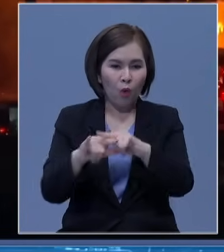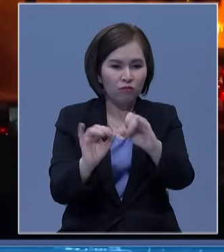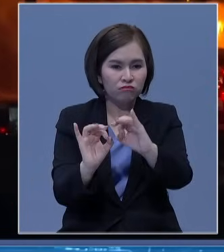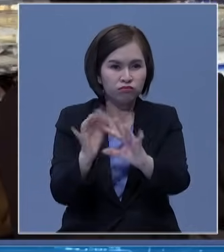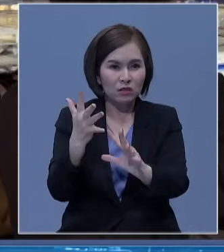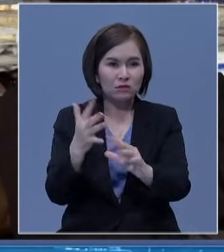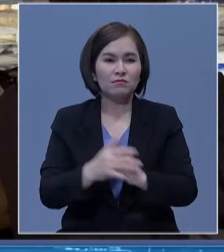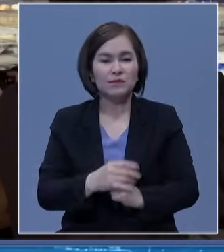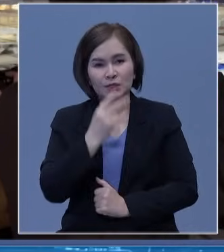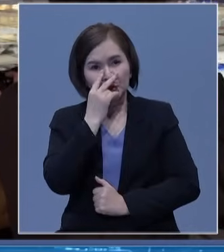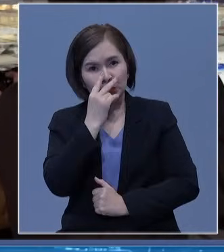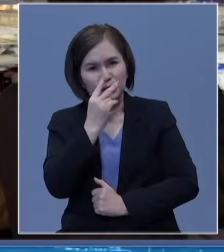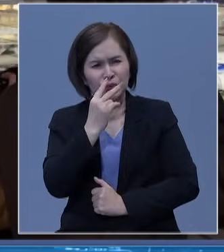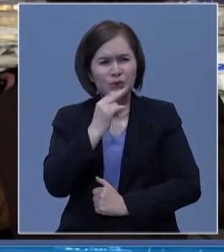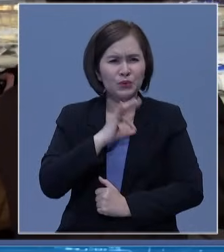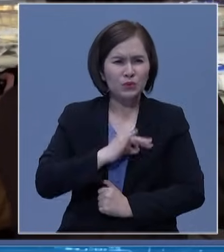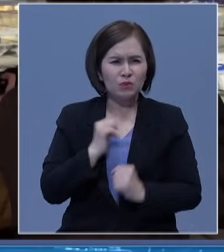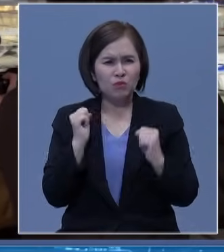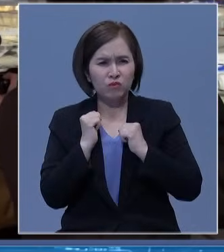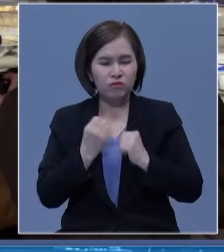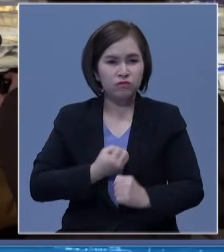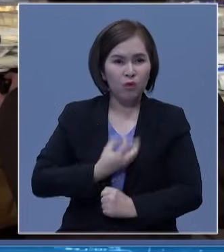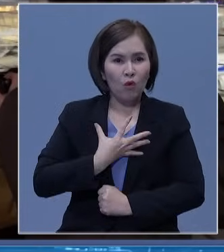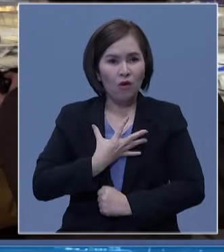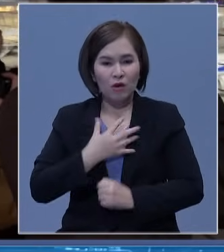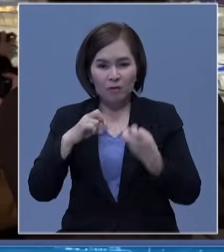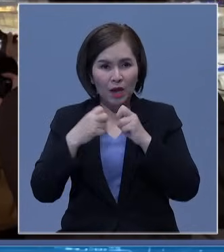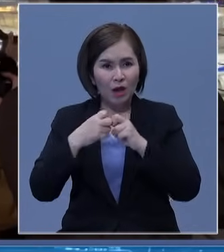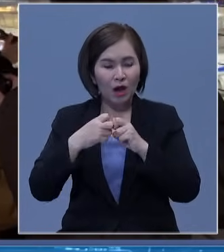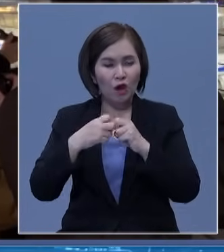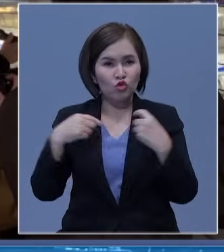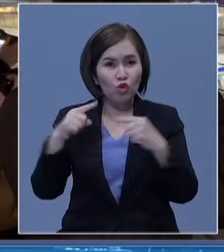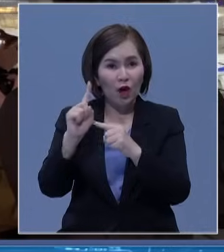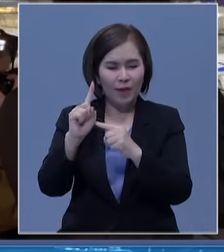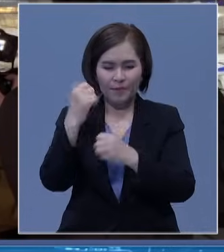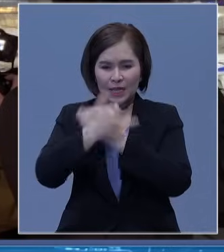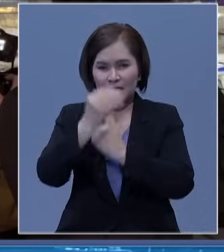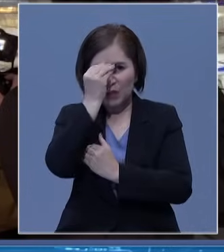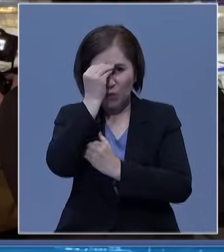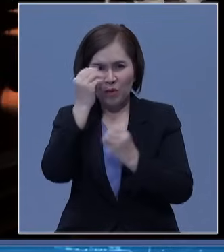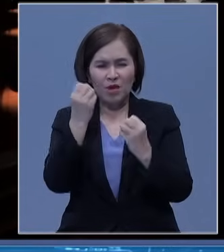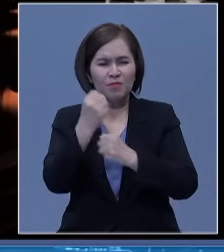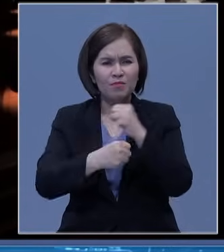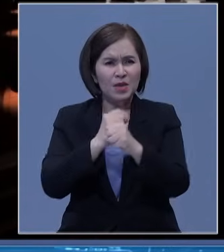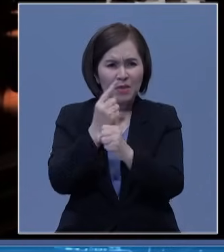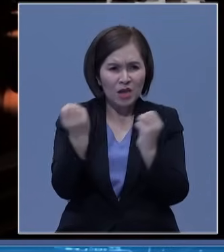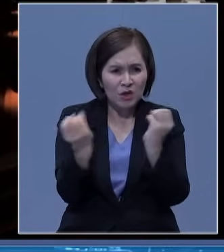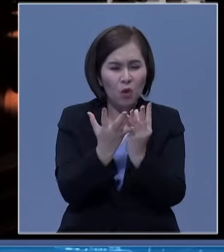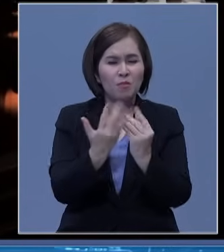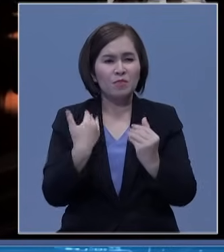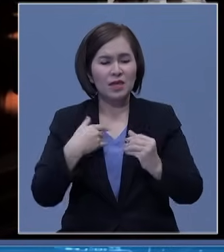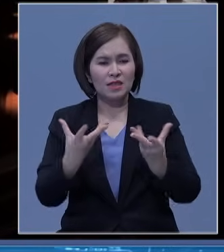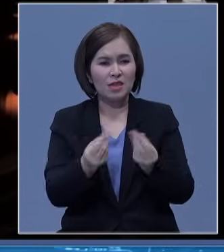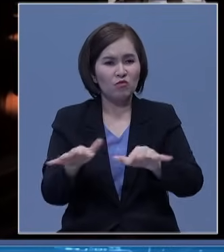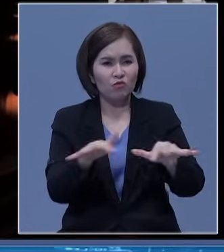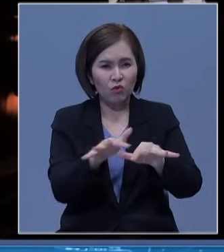ที่หลายคนเห็นแล้วก็ตกใจว่าเอ๊ะญี่ปุ่นเนี่ยในช่วงปีใหม่แบบนี ้ เจอหลากหลายเหตุการณ์นะทั้งแผ่นดินไหวสึนามิใช่ไหมคุณจ